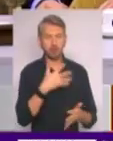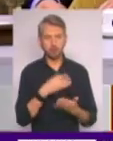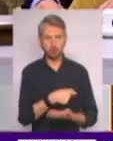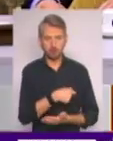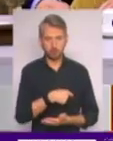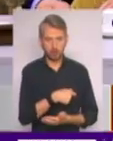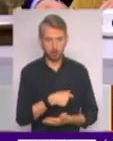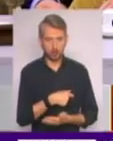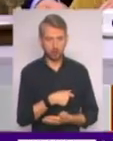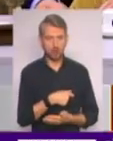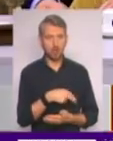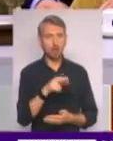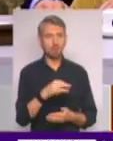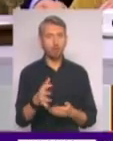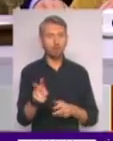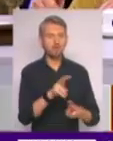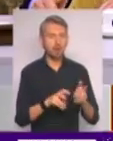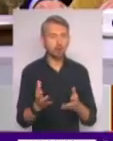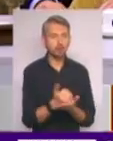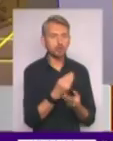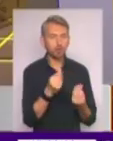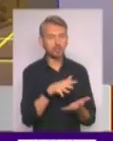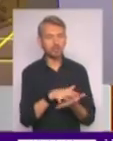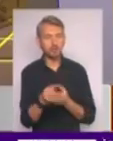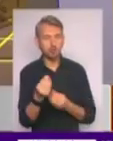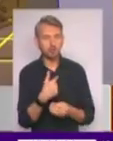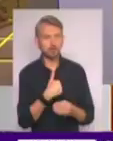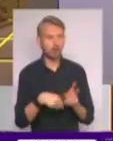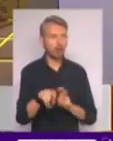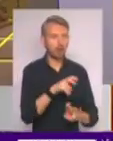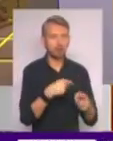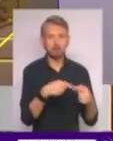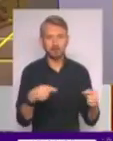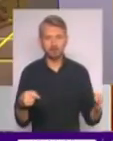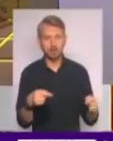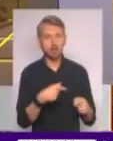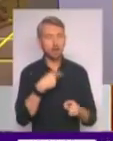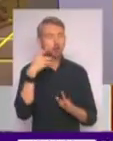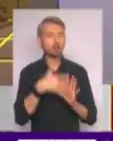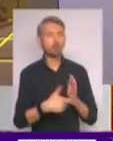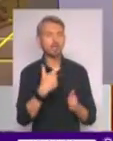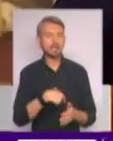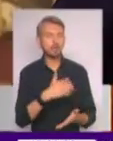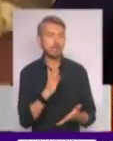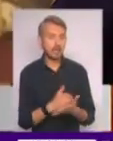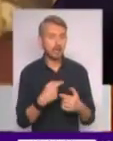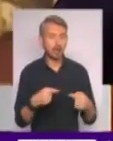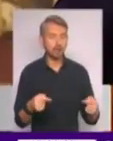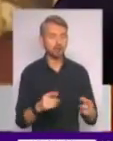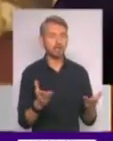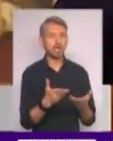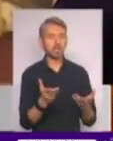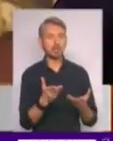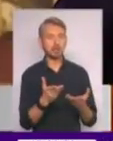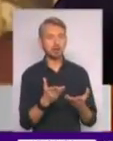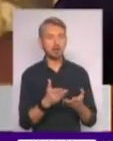депутатську по залученню коштів, по витраті коштів я диверсифікую. Я розумію для себе, є речі, які в тому